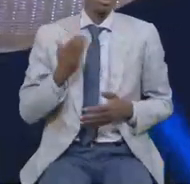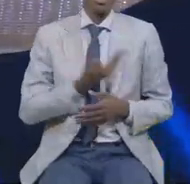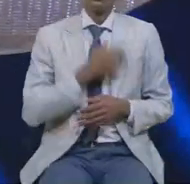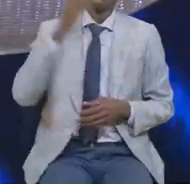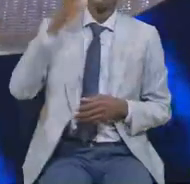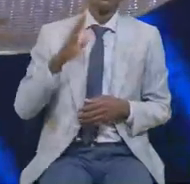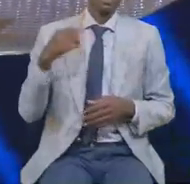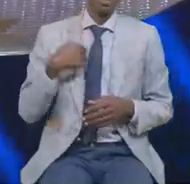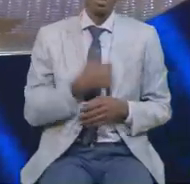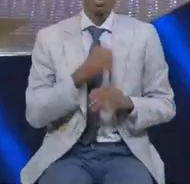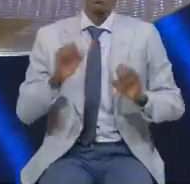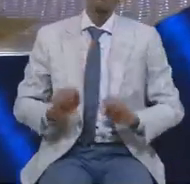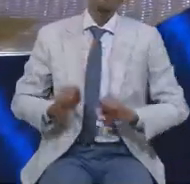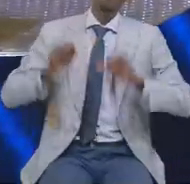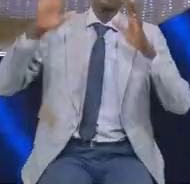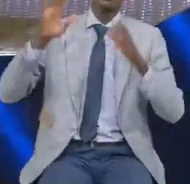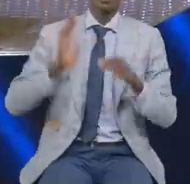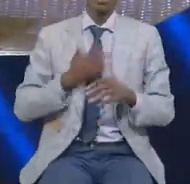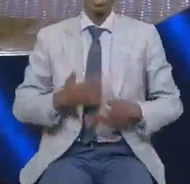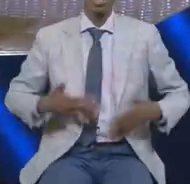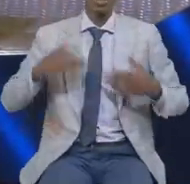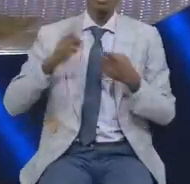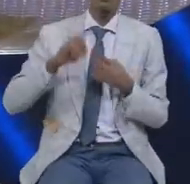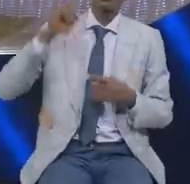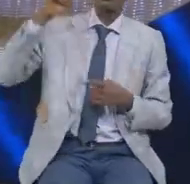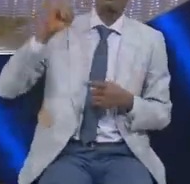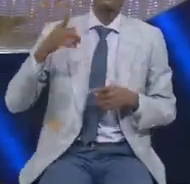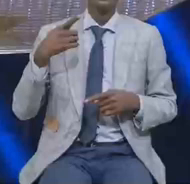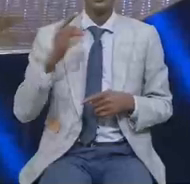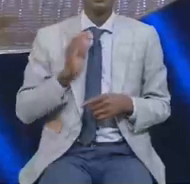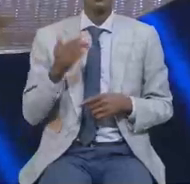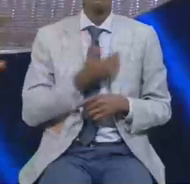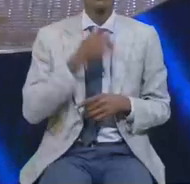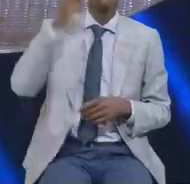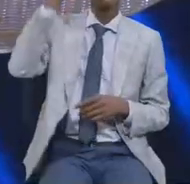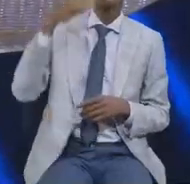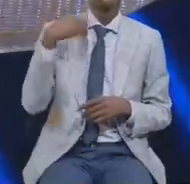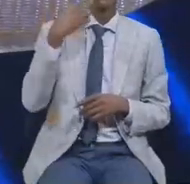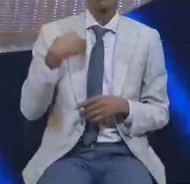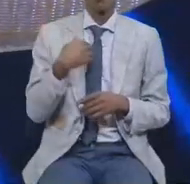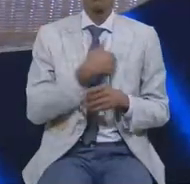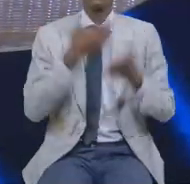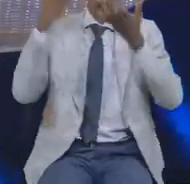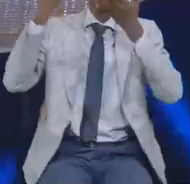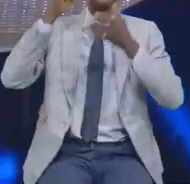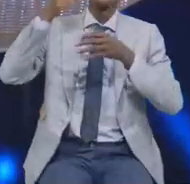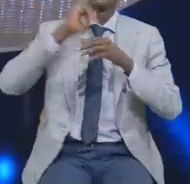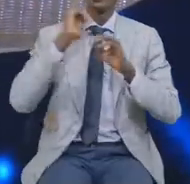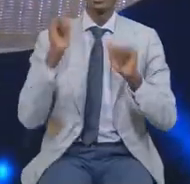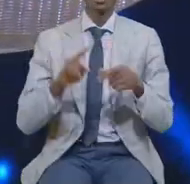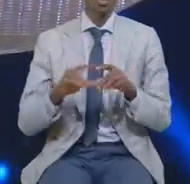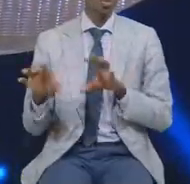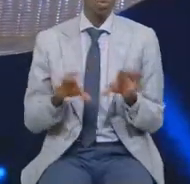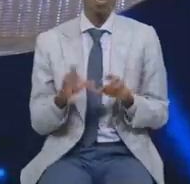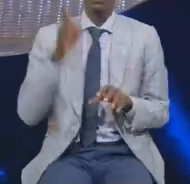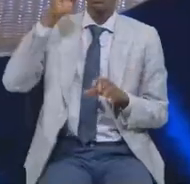les mains de Dieu. Voici notre Dieu que nous servons. Notre Dieu est capable, il peut. Qu'est-ce qu'il ne peut pas faire?